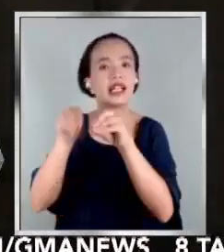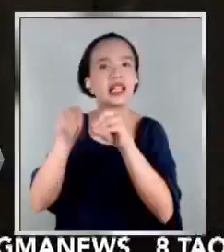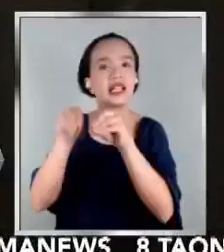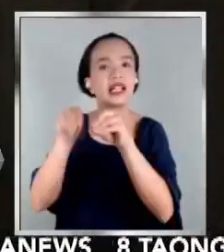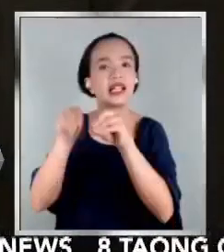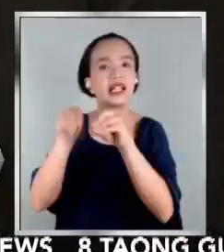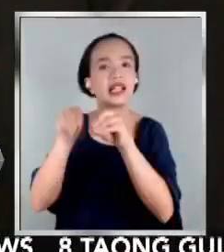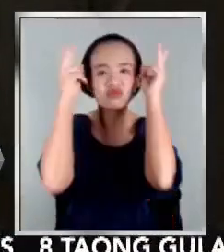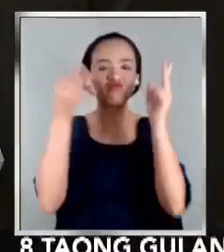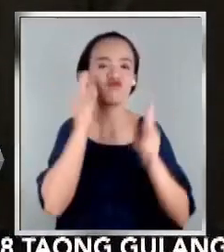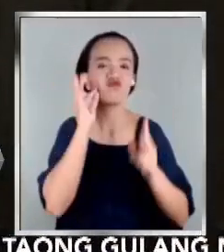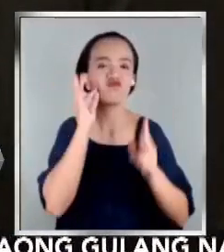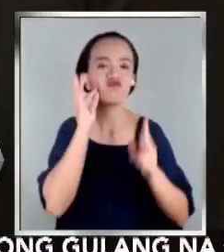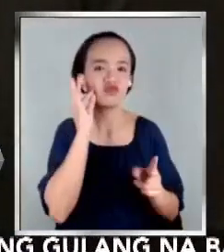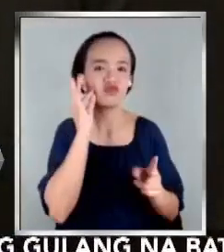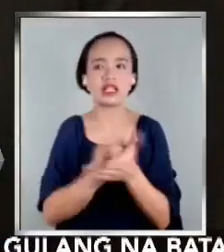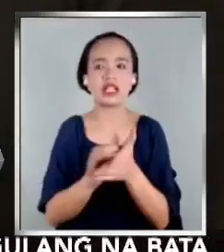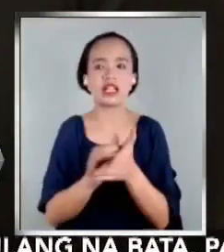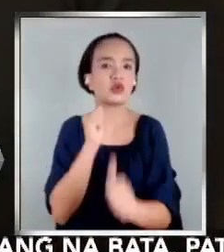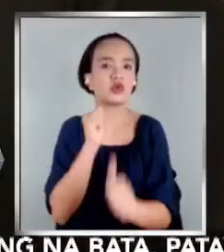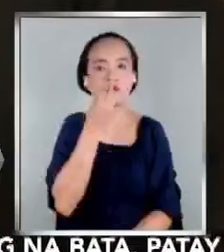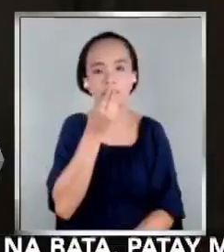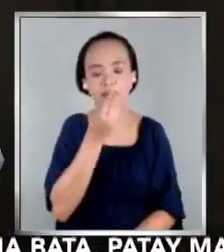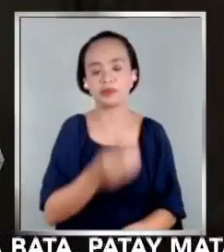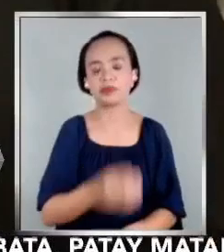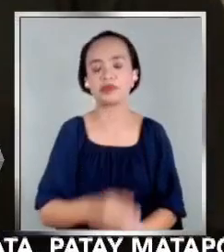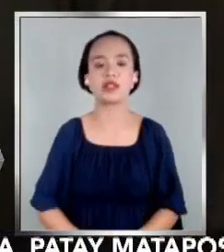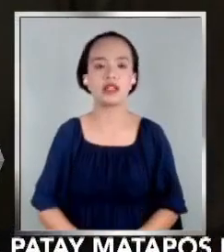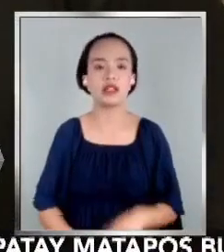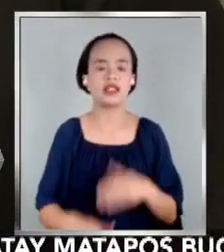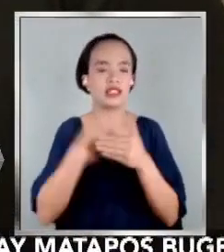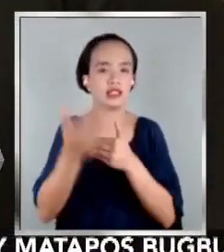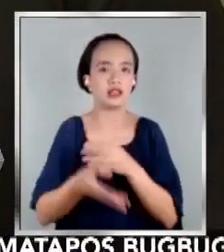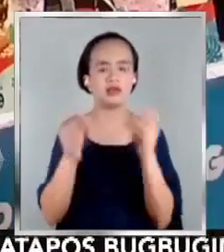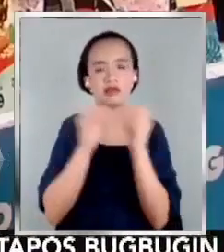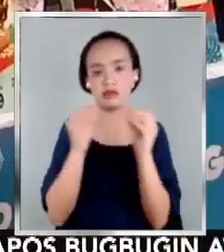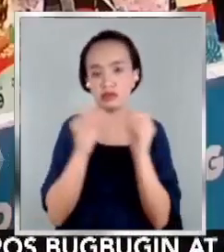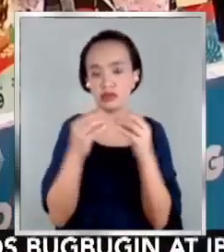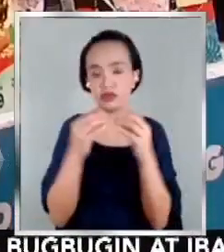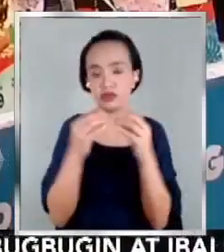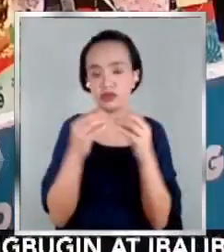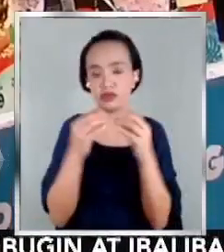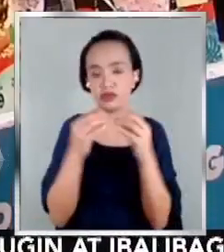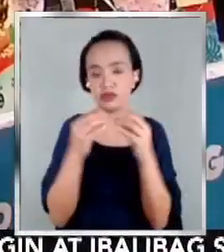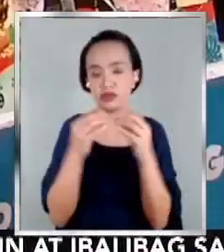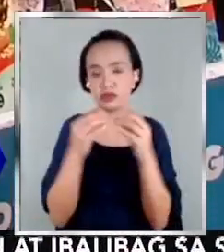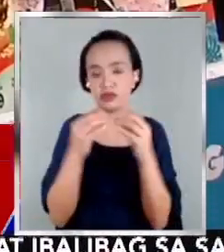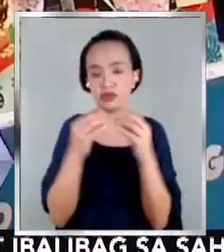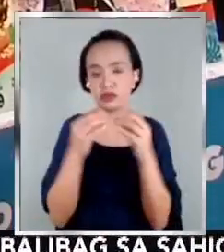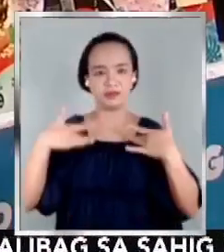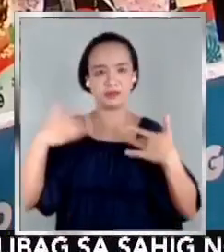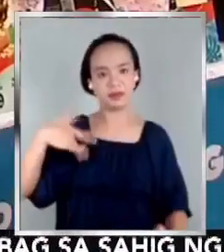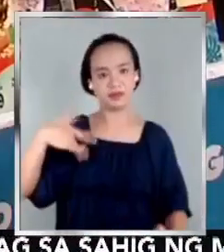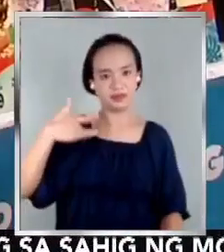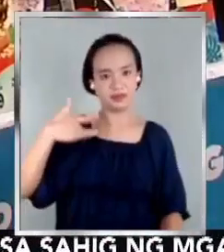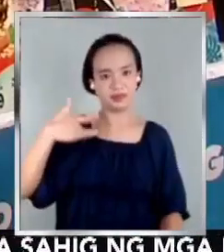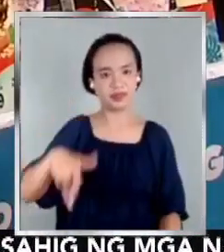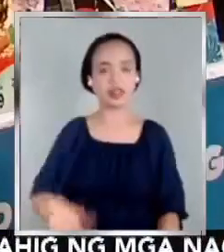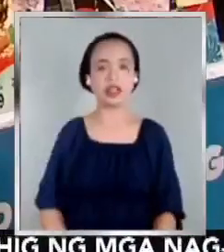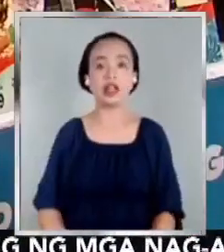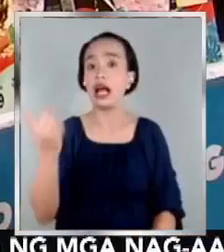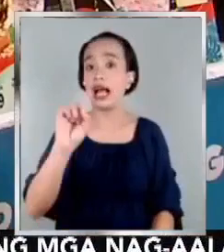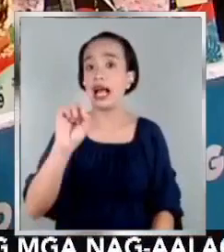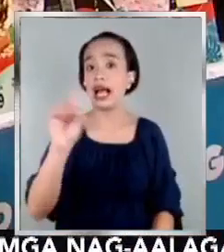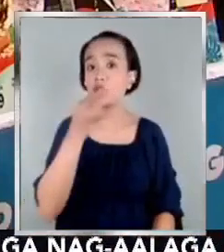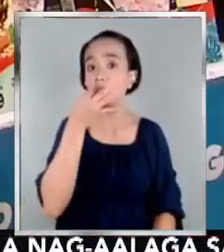ang kinakain mo, syempre, mas healthier yung lifestyle. Isa sa mga paboritong panghimagas ng mga